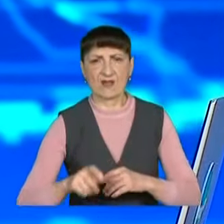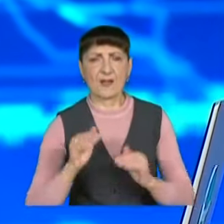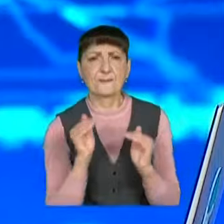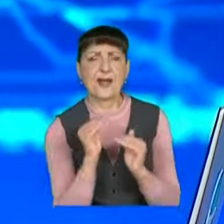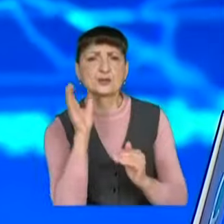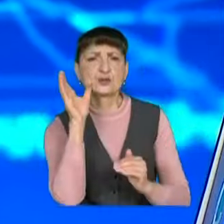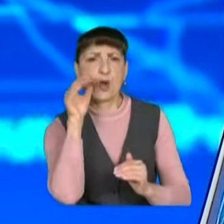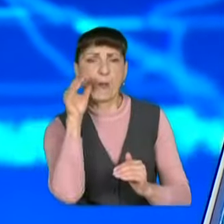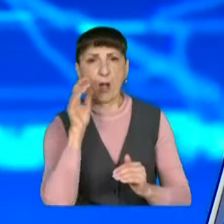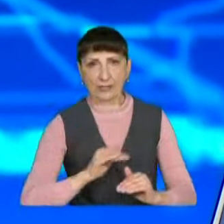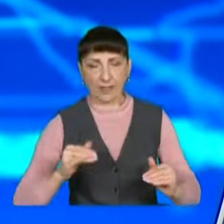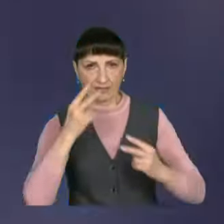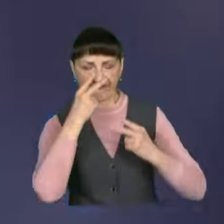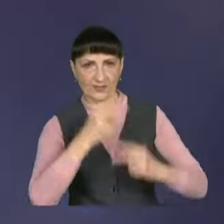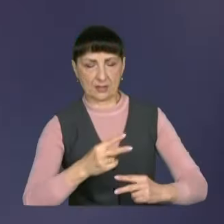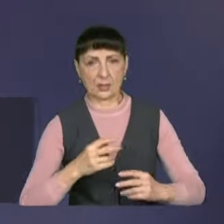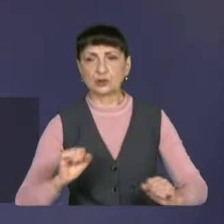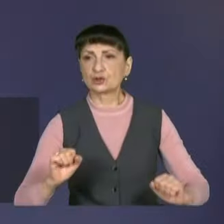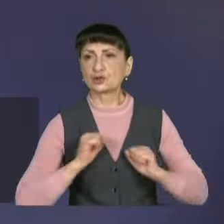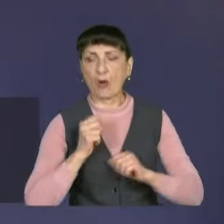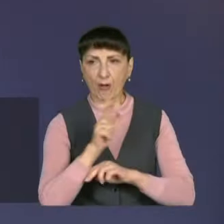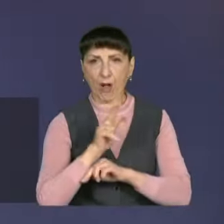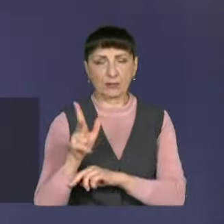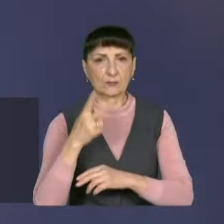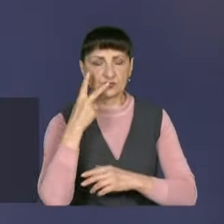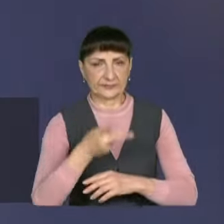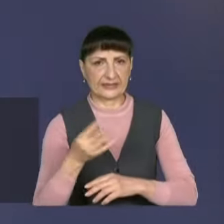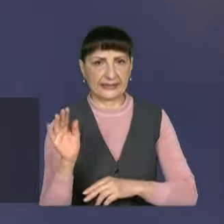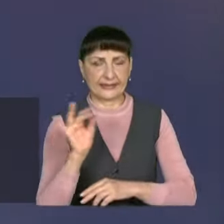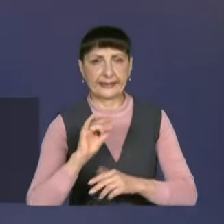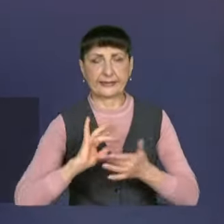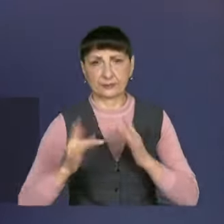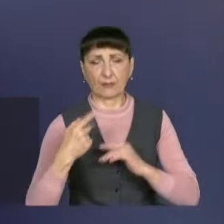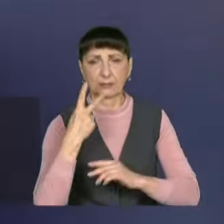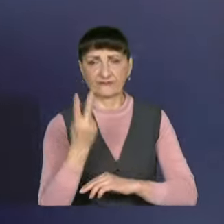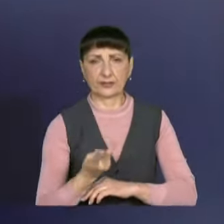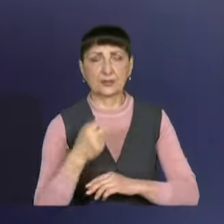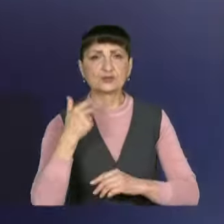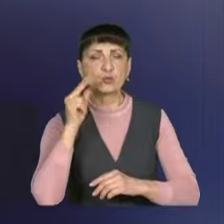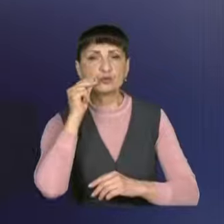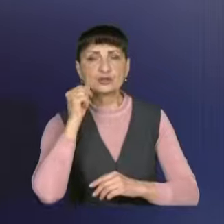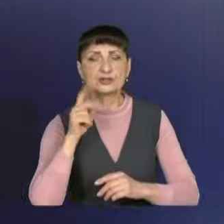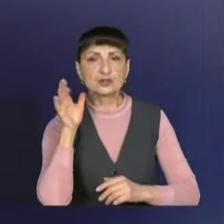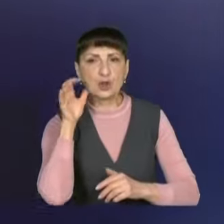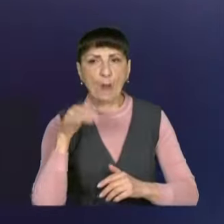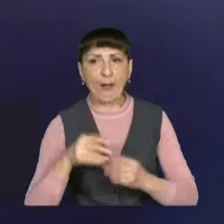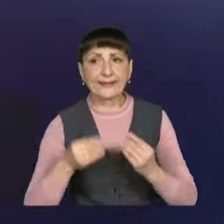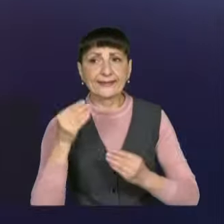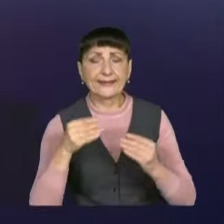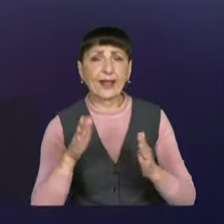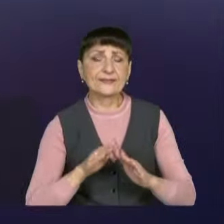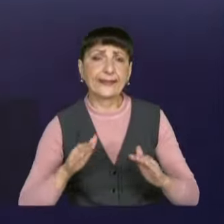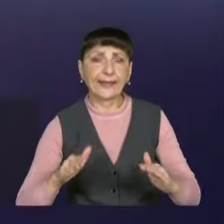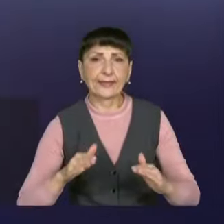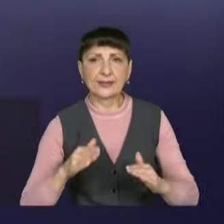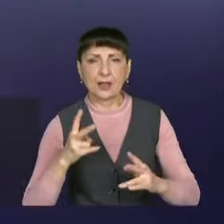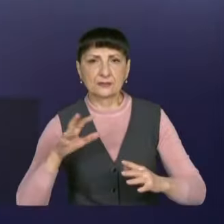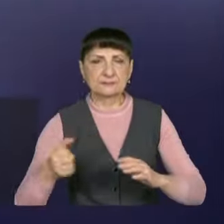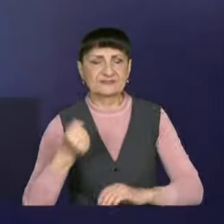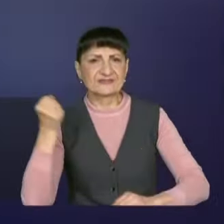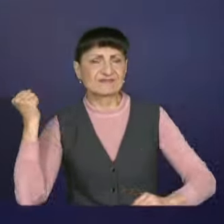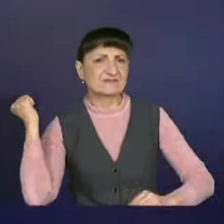щенка на глазах у детей. Шокирующие кадры появились в соцсетях. На них видно, как мужчина подошел к собаке, играющей с детьми, и несколько